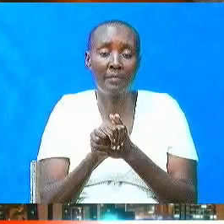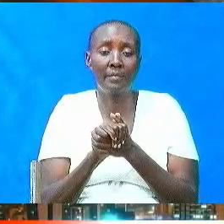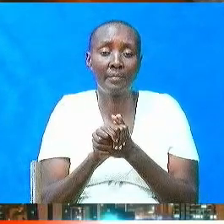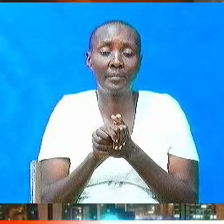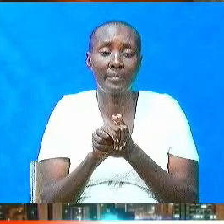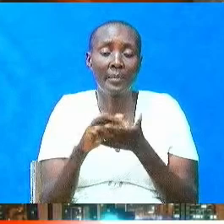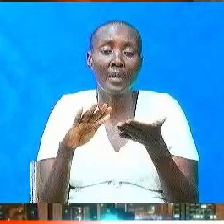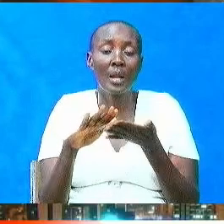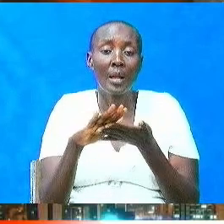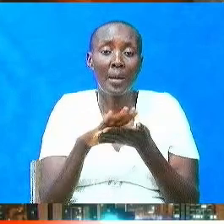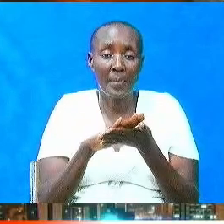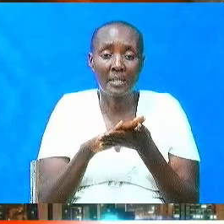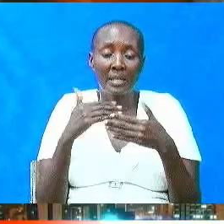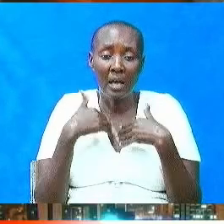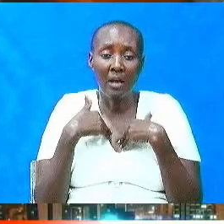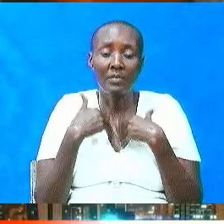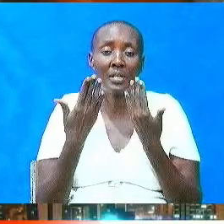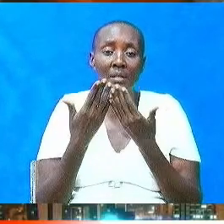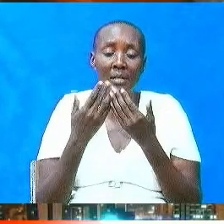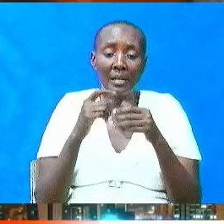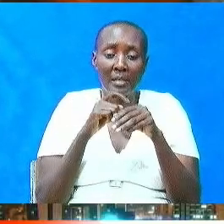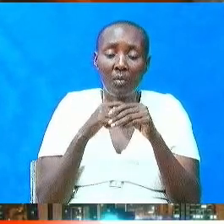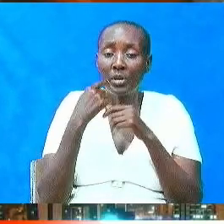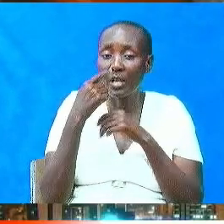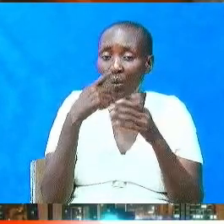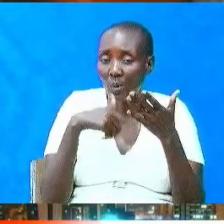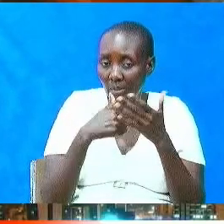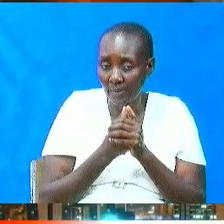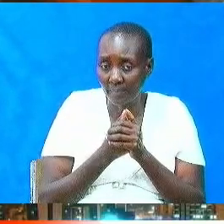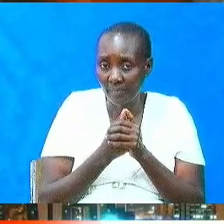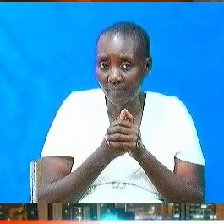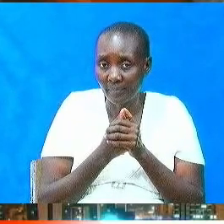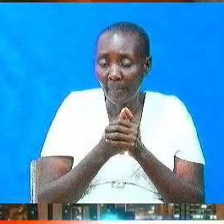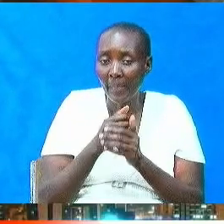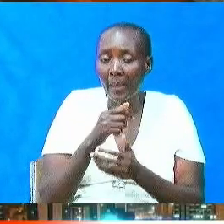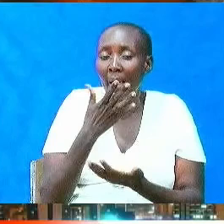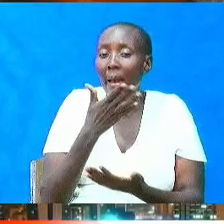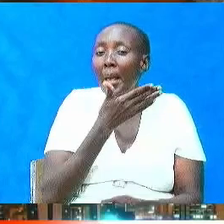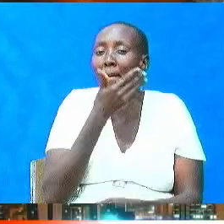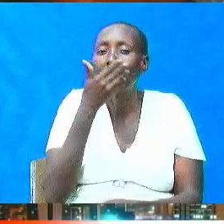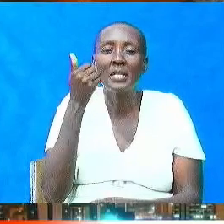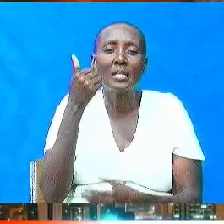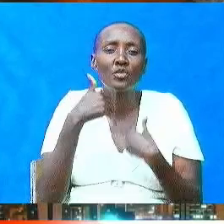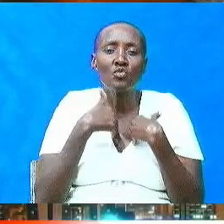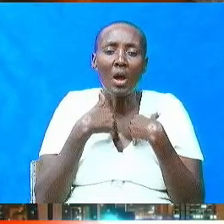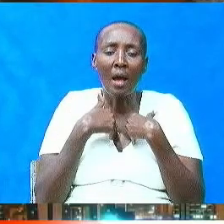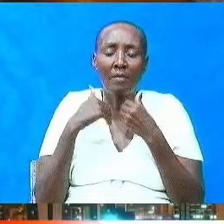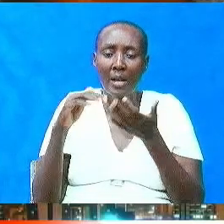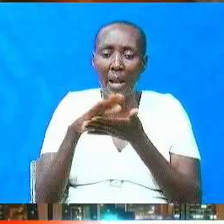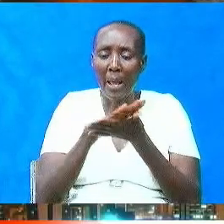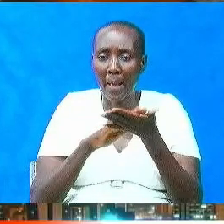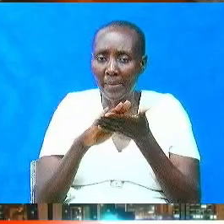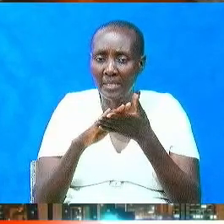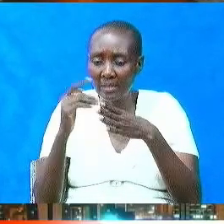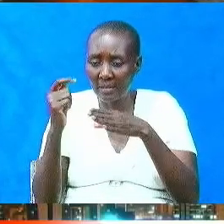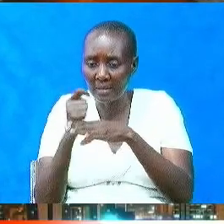basis, there's a place we are coming from when we say, shouldn't we have some basic training? Viongozi wa